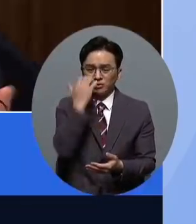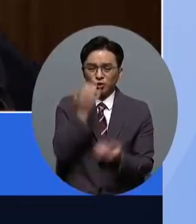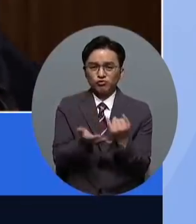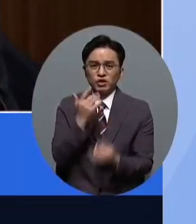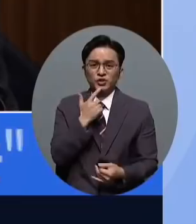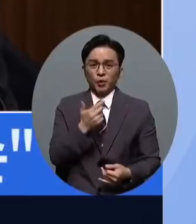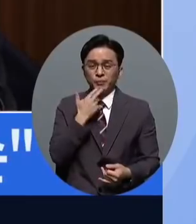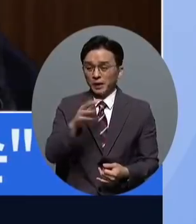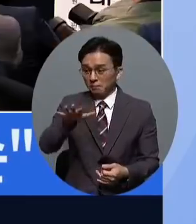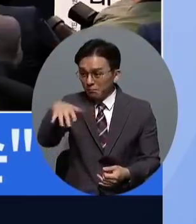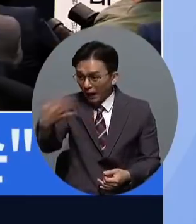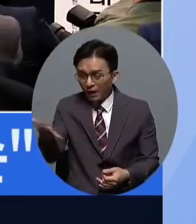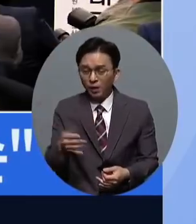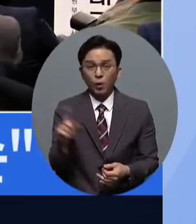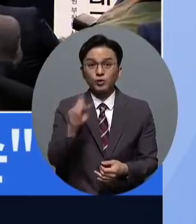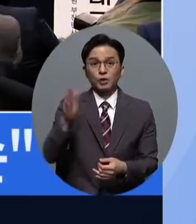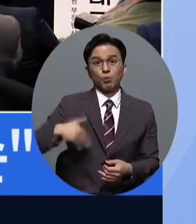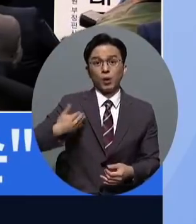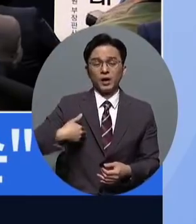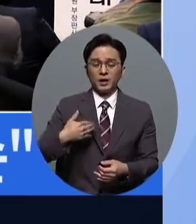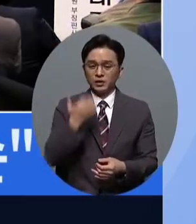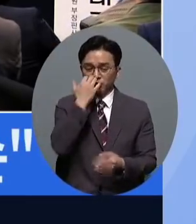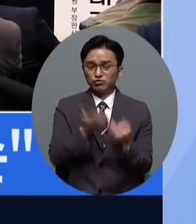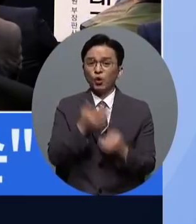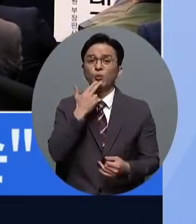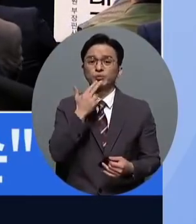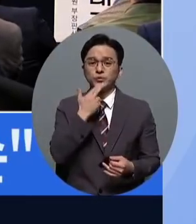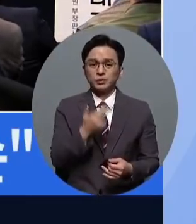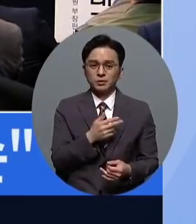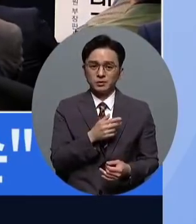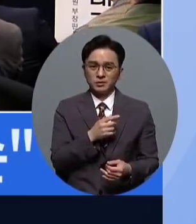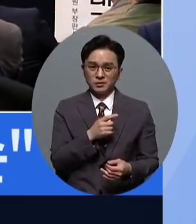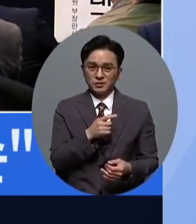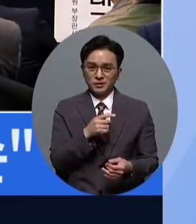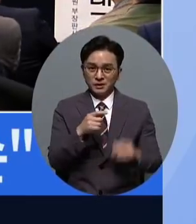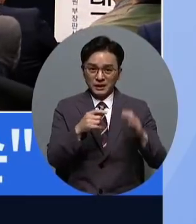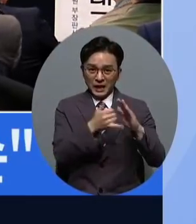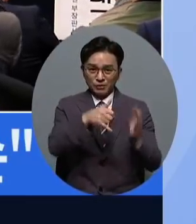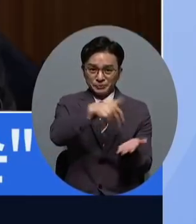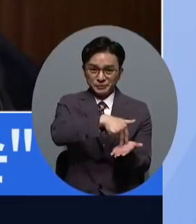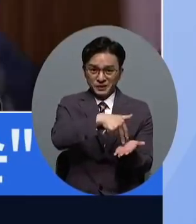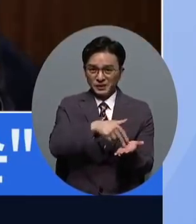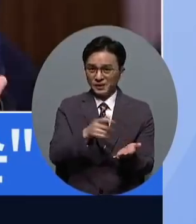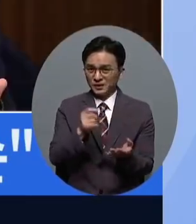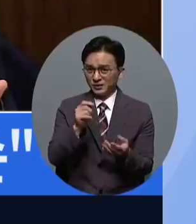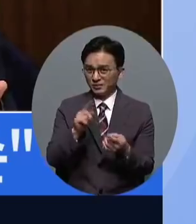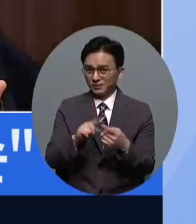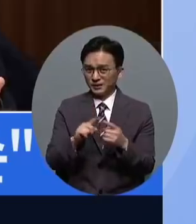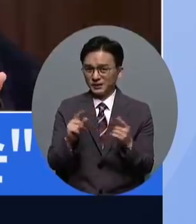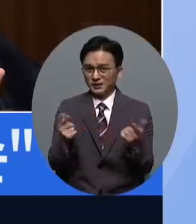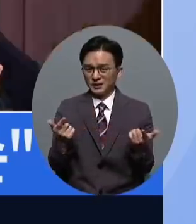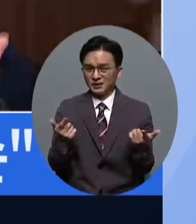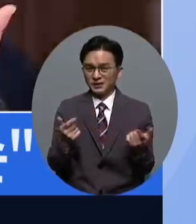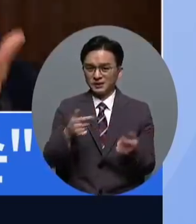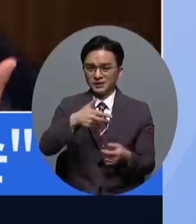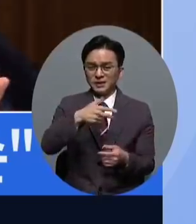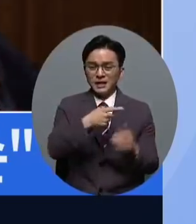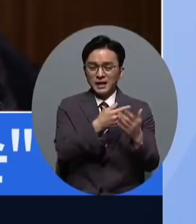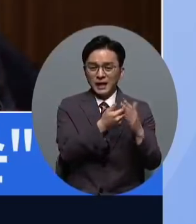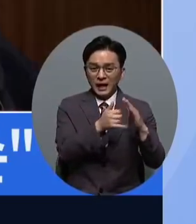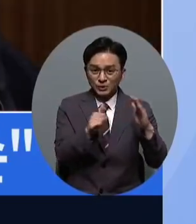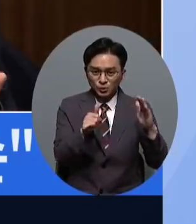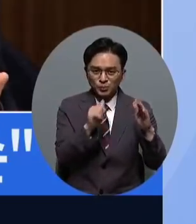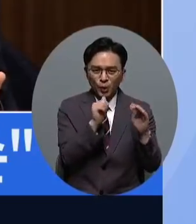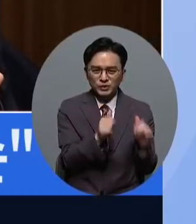전 문제가 있다라고 봅니다. 예. 이에 대해서 이제 그 정 변호사 측에서 하는 얘기가 뭐냐면 유가족 측에서 이제 주장하는 것은 박